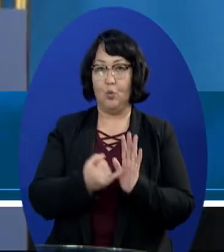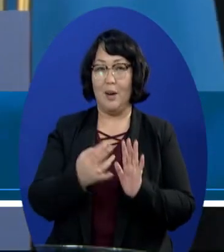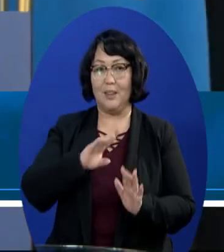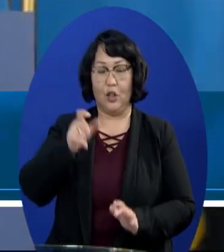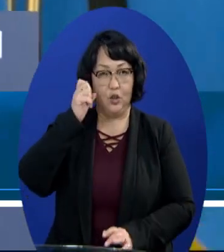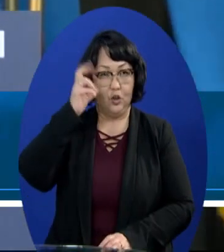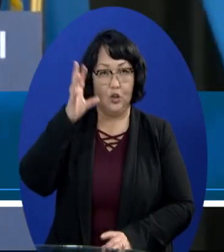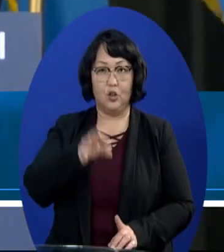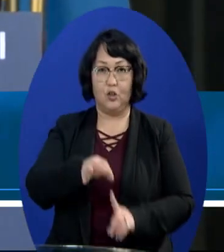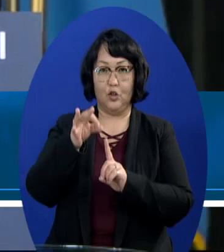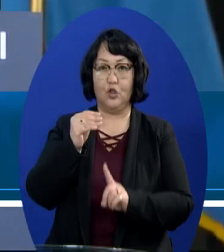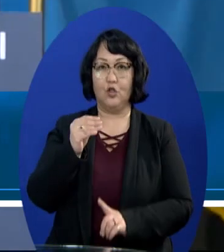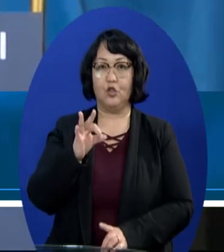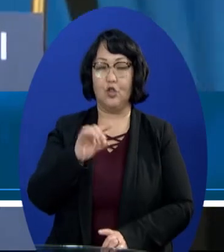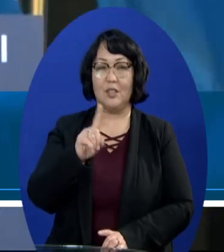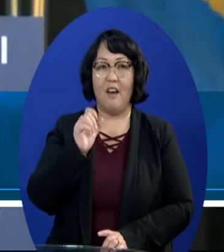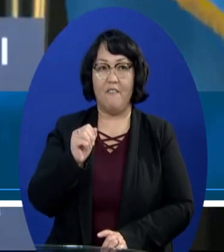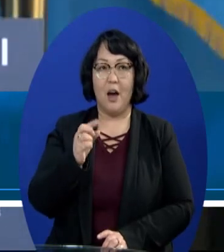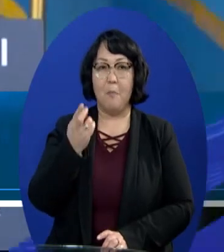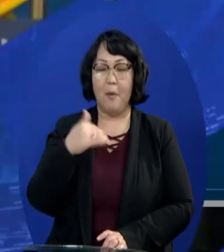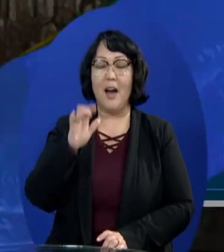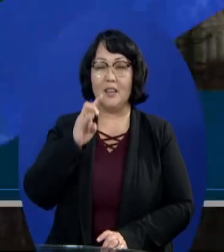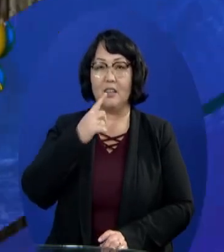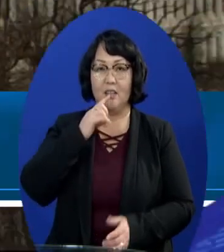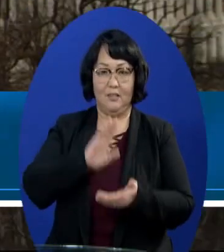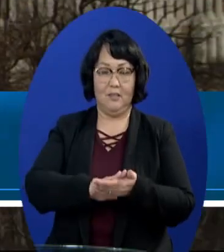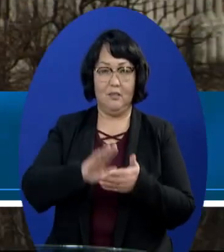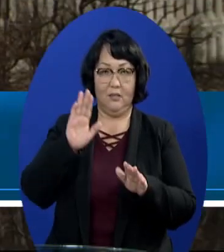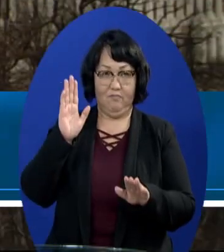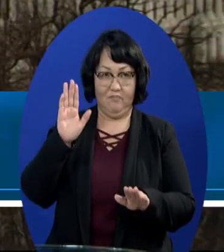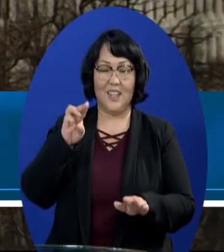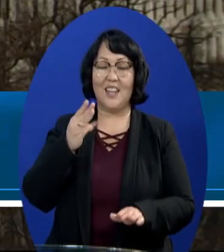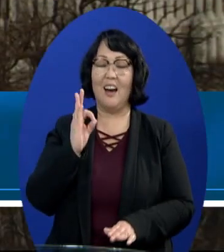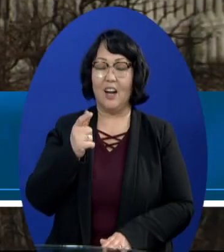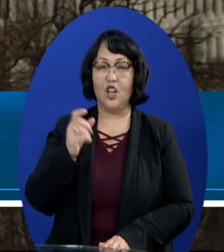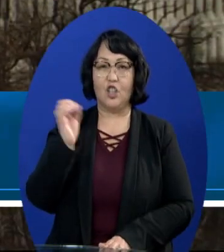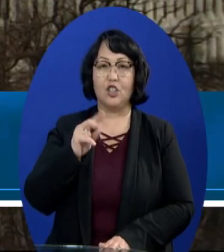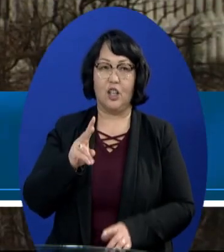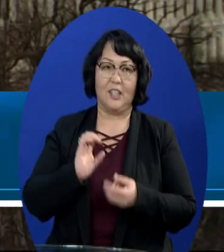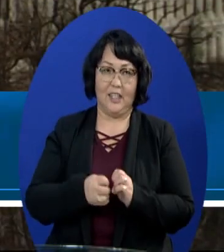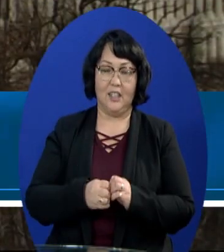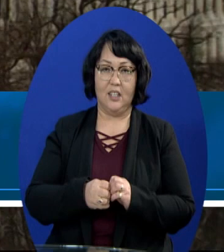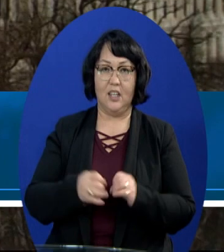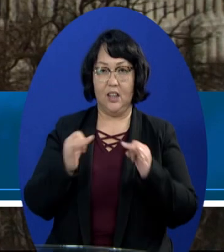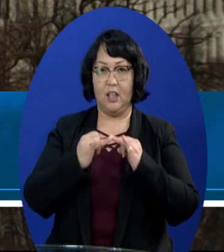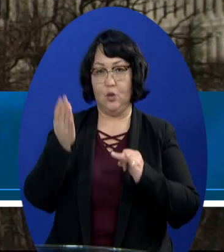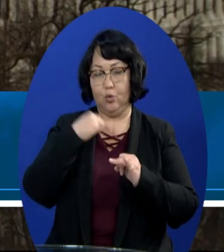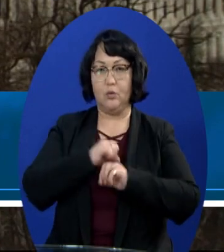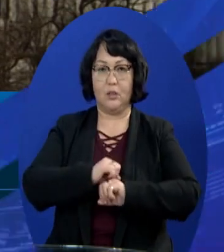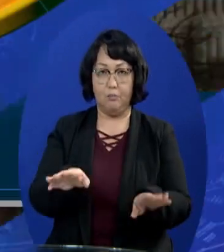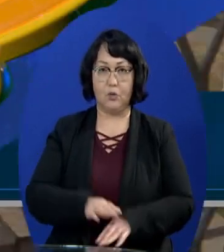ерөнхийлөгчөөр сонгогдсон Жозеф Байден тангарага өргөн. Жозеф Байдны тангараг өргөх ёслолыг цахимаар шууд дамжуулна.